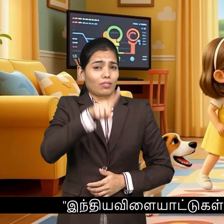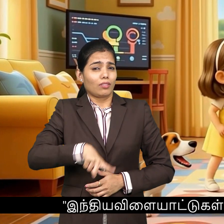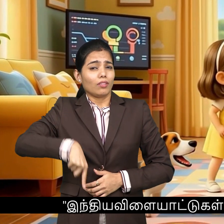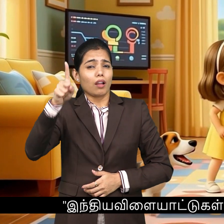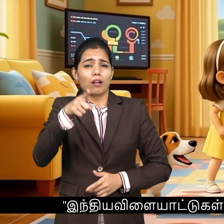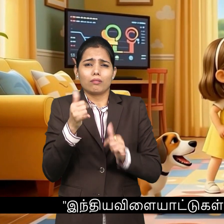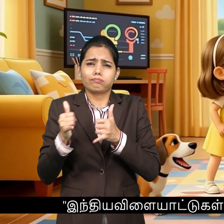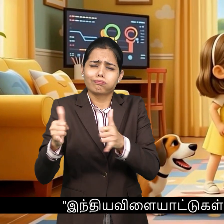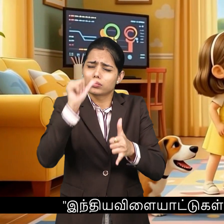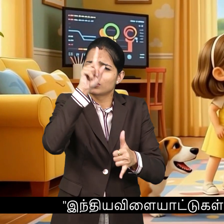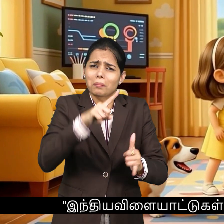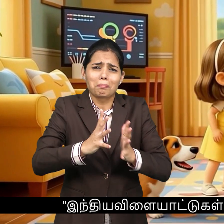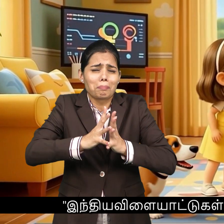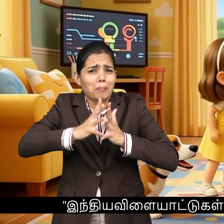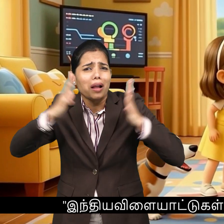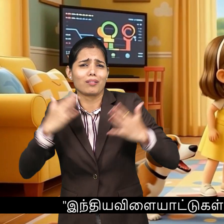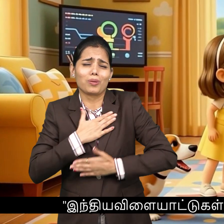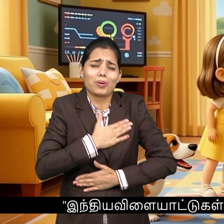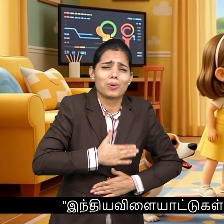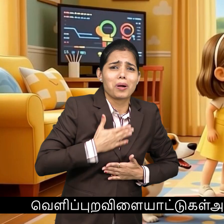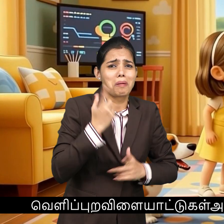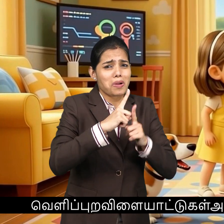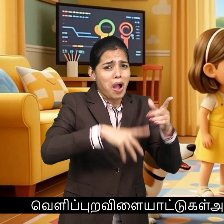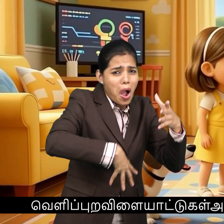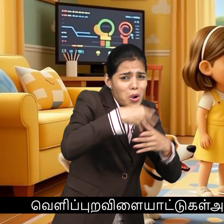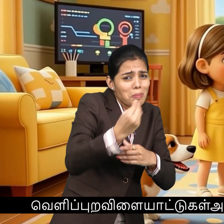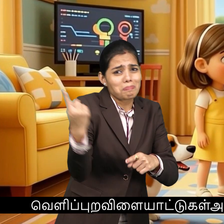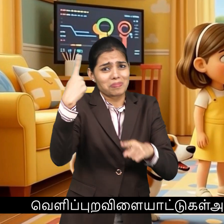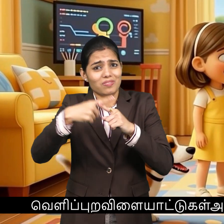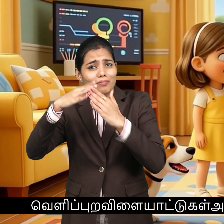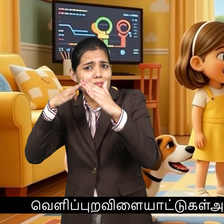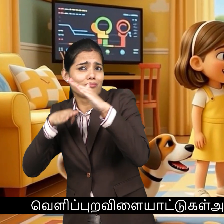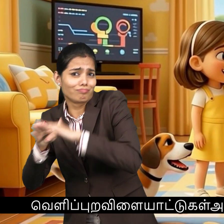இந்திய விளையாட்டுகள் மிகவும் வேடிக்கையானவை. வெளிப்புற